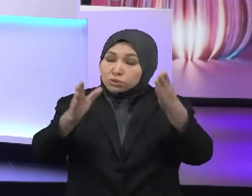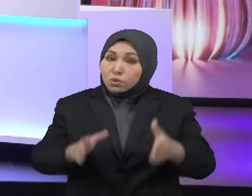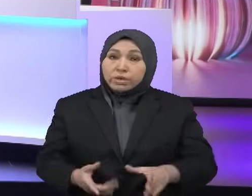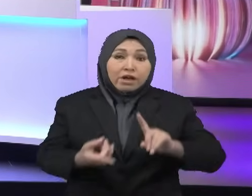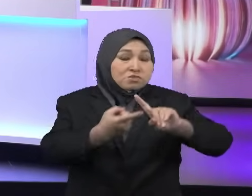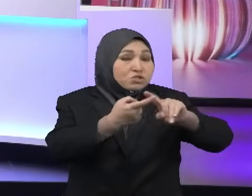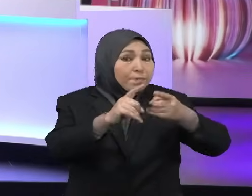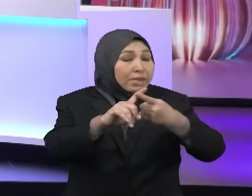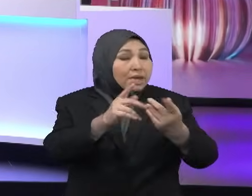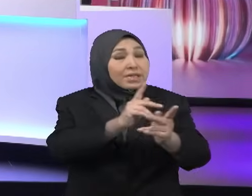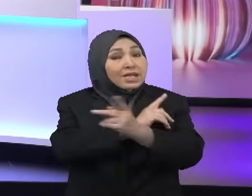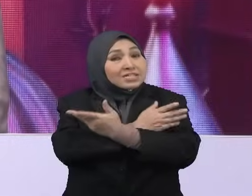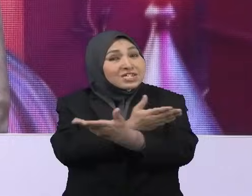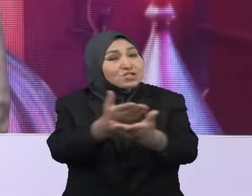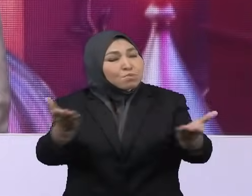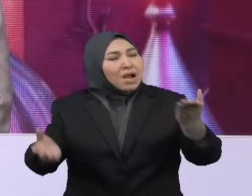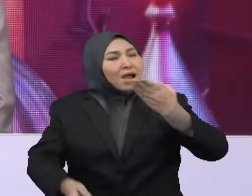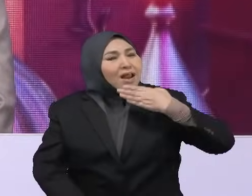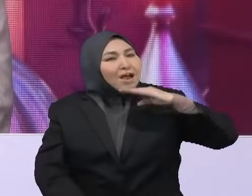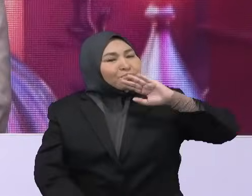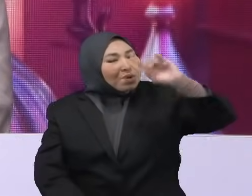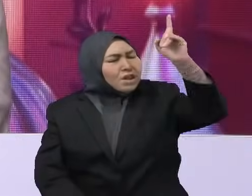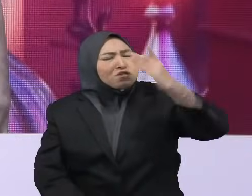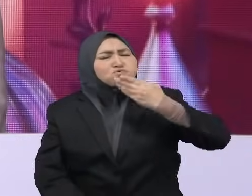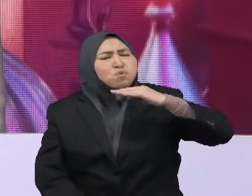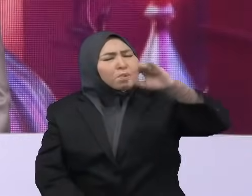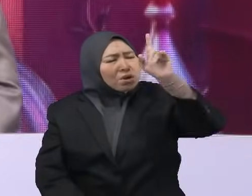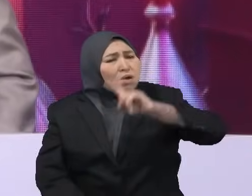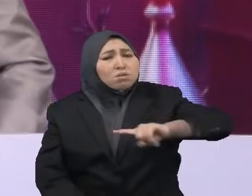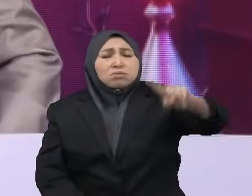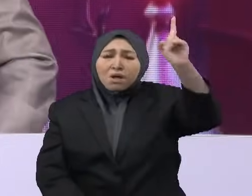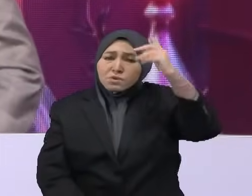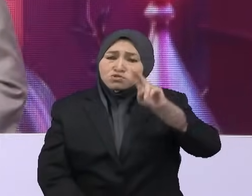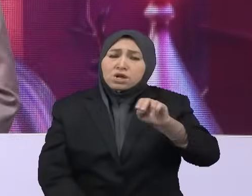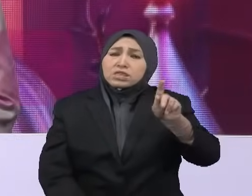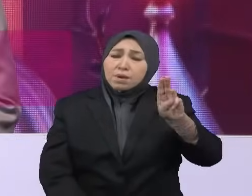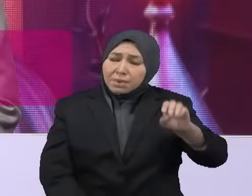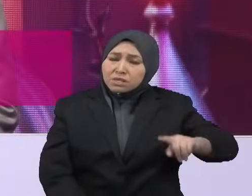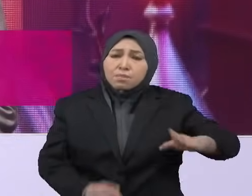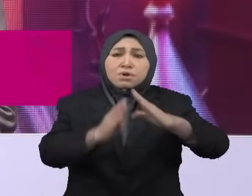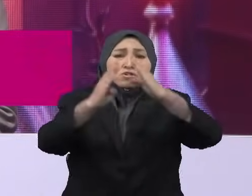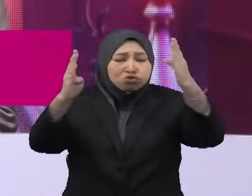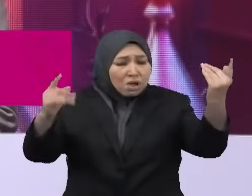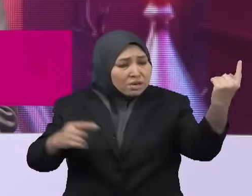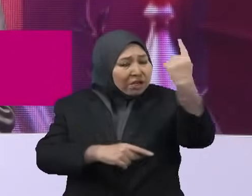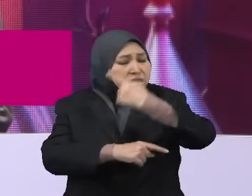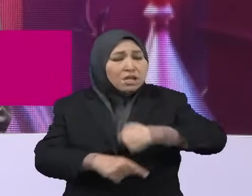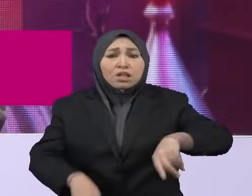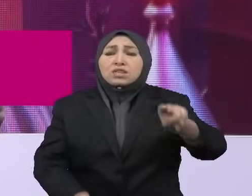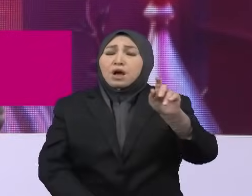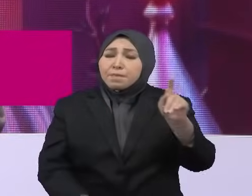yang dikasihi sekalian. Alhamdulillah, syukur pada Allah Subhanahu Wa Taala di atas nikmat yang besar kepada kita semua hari ini. Alhamdulillah,